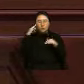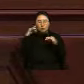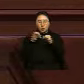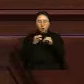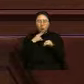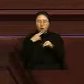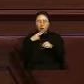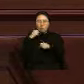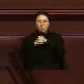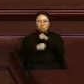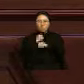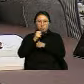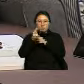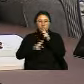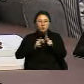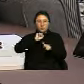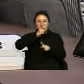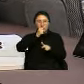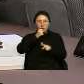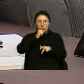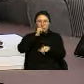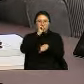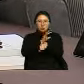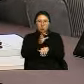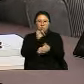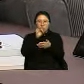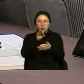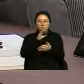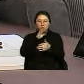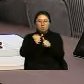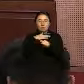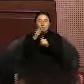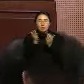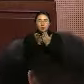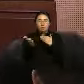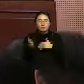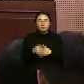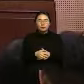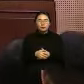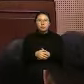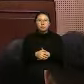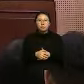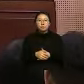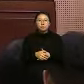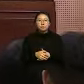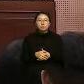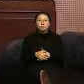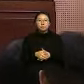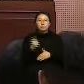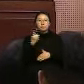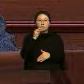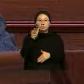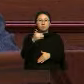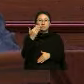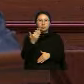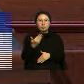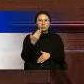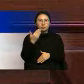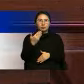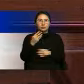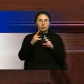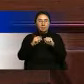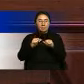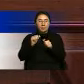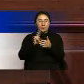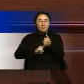일방적 사업 이라며 예상 매입가 역시 현실에 맞지 않다고 지적했습니다 1909년 포격 험한